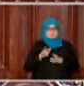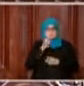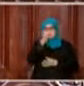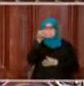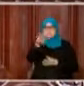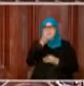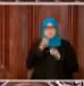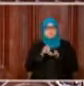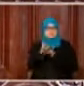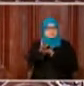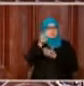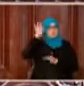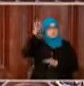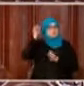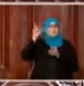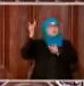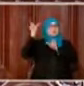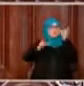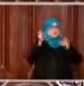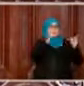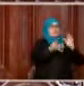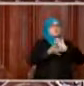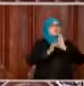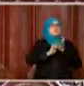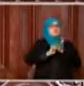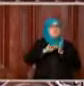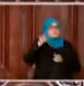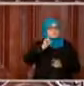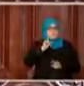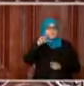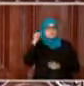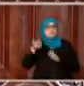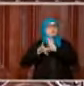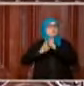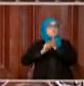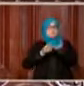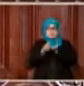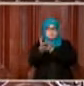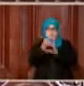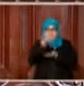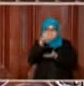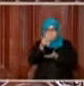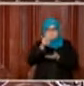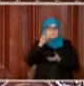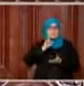التوجه إلى كل التونسيين والتونسيات، رجالا ونساء،